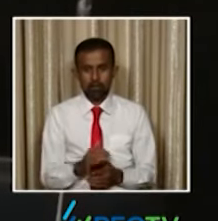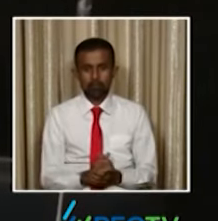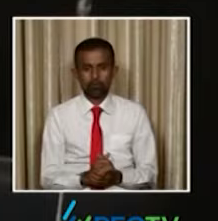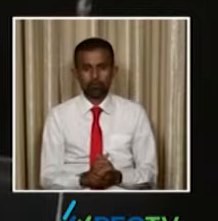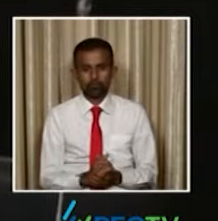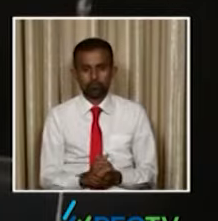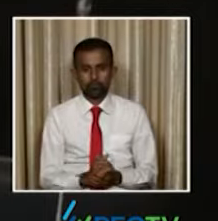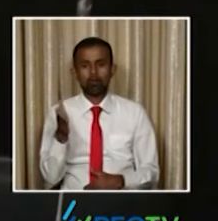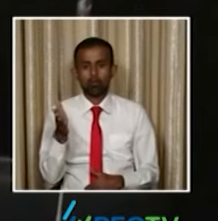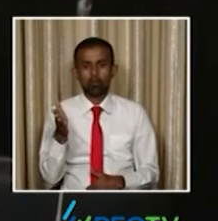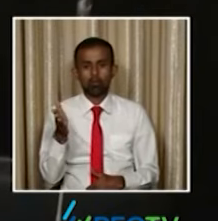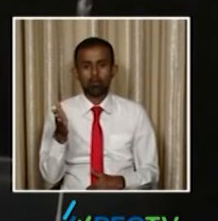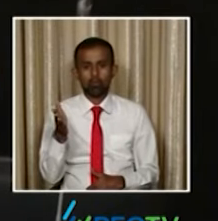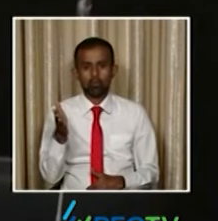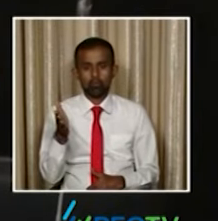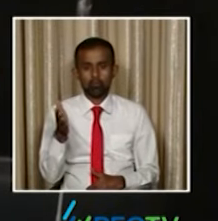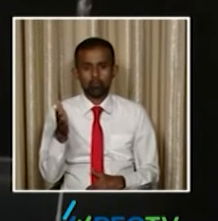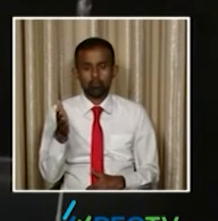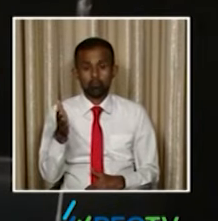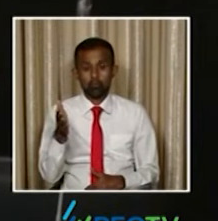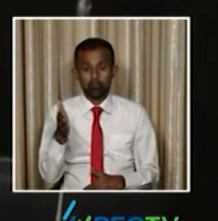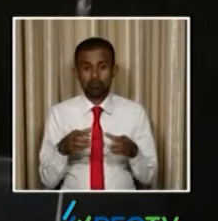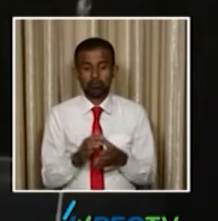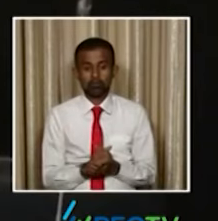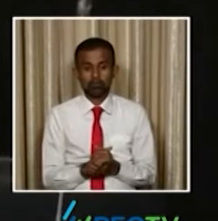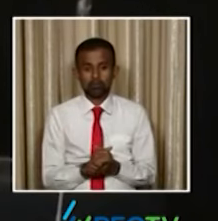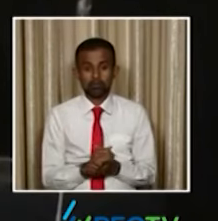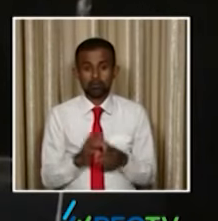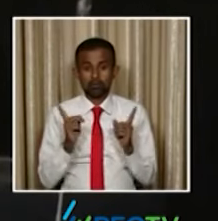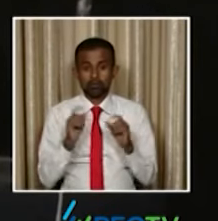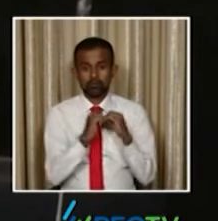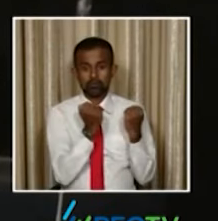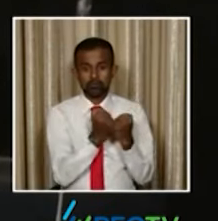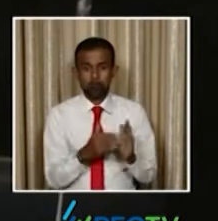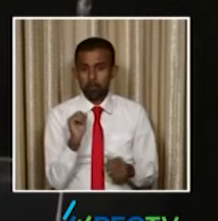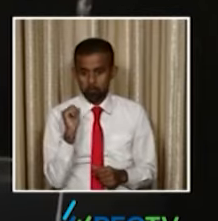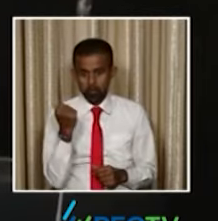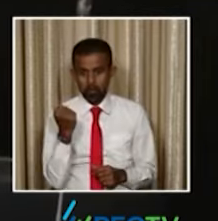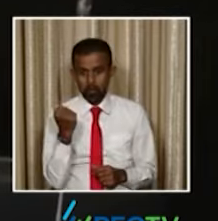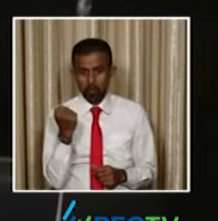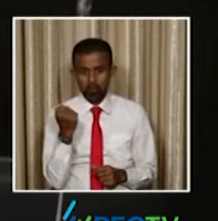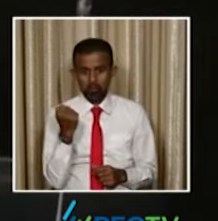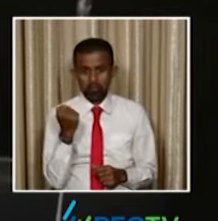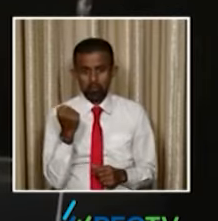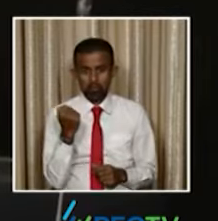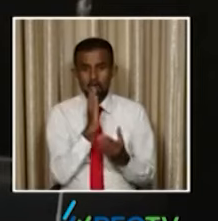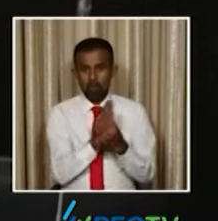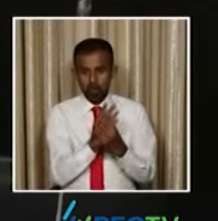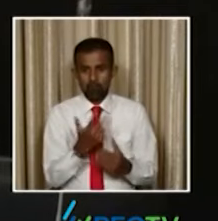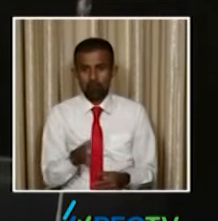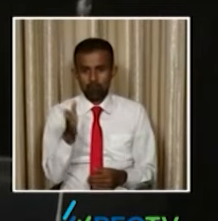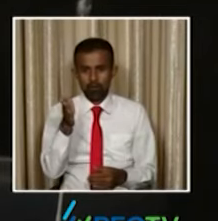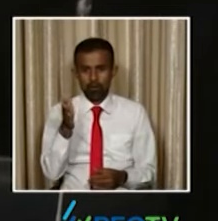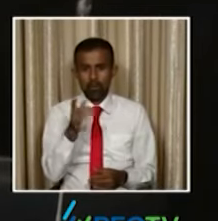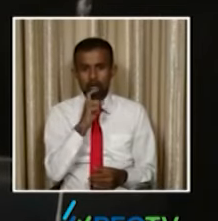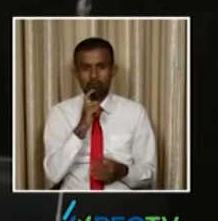ඔව් මෙයා මේ දේශපාලඥයෙක්. මෙයා සිකියුරිටිස් ඇන් ගැරන්ටිස් වල ඉඳලා ස්පෝර්ට්ස් ක්ලබ් එකකට සල්ලි දීලා මිලියන 50 ඕකේ මිස්අප්‍රොපෙෂන් නඩුවක් තිබ්බා. ඔය